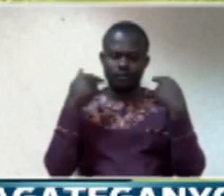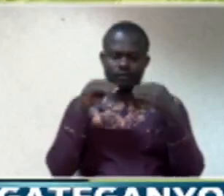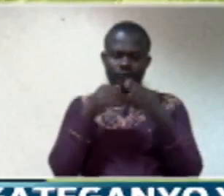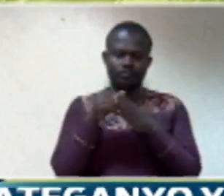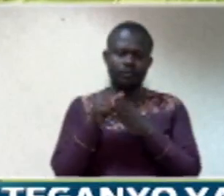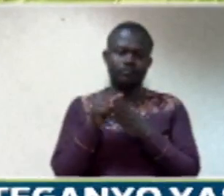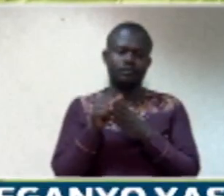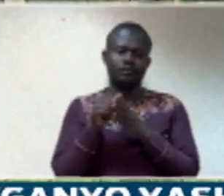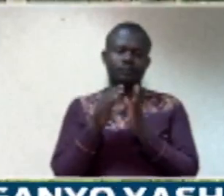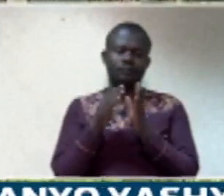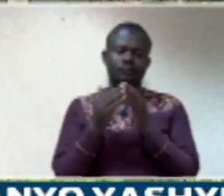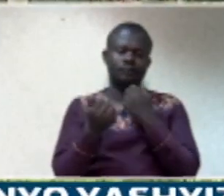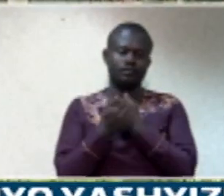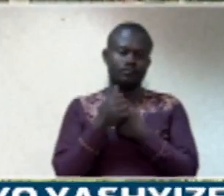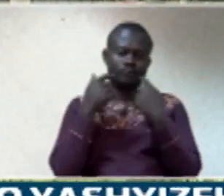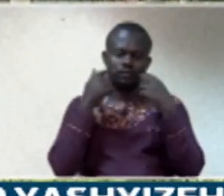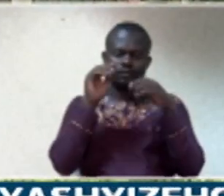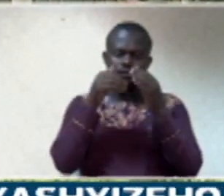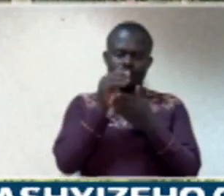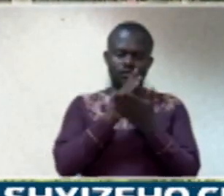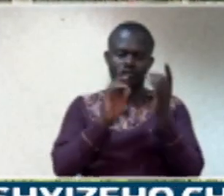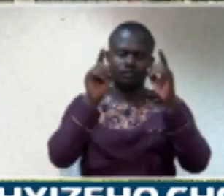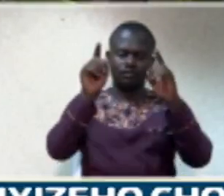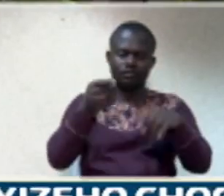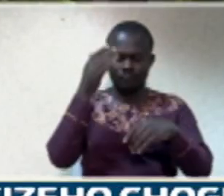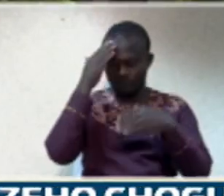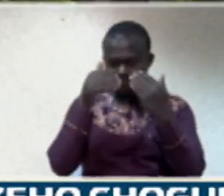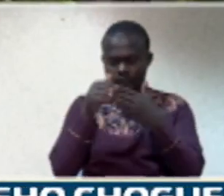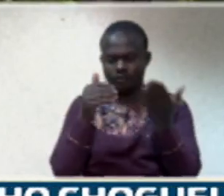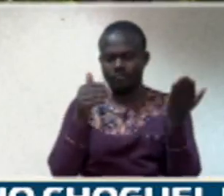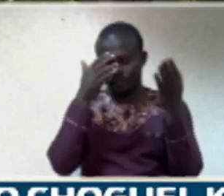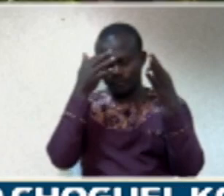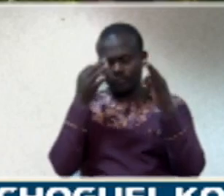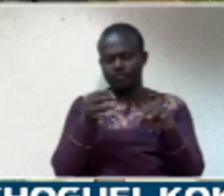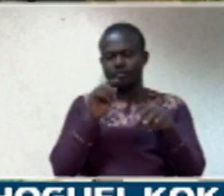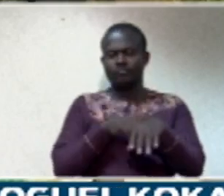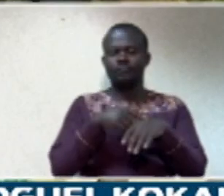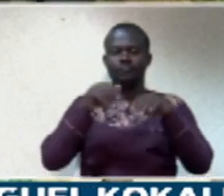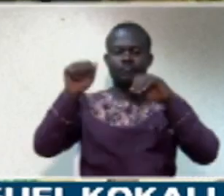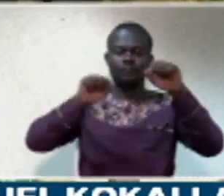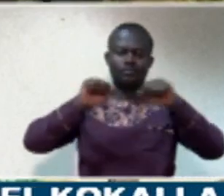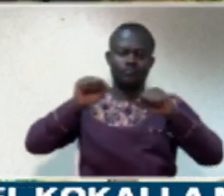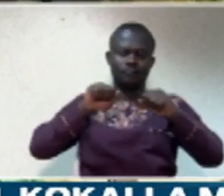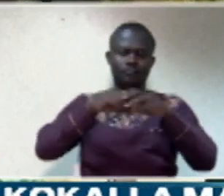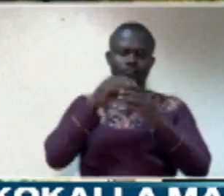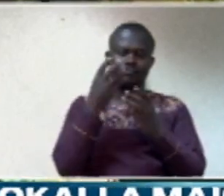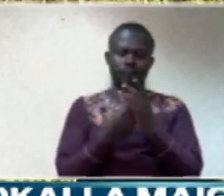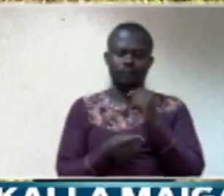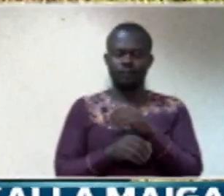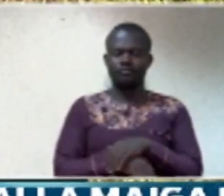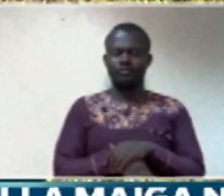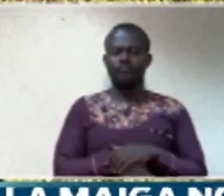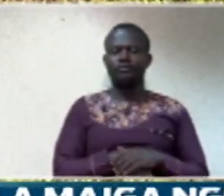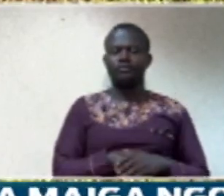mujyi wa Rubavu bavuga ko bamwe bari baje kuhatemberera bahisemo kuhava mu bihe by'imitingito bibaviramo ibihombo. Ku cyumweru wabonaga